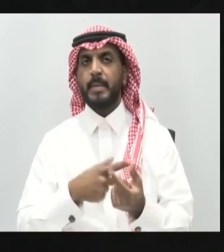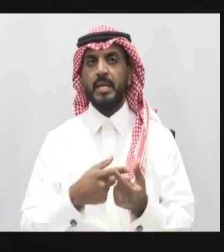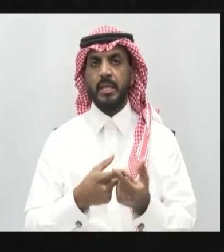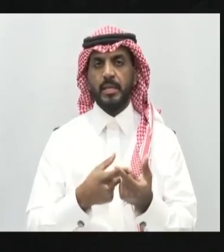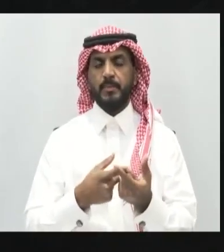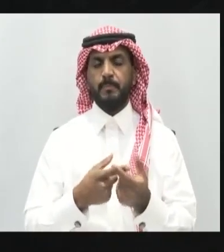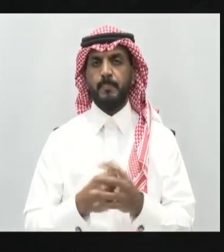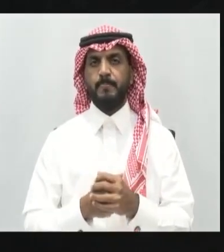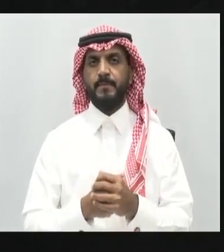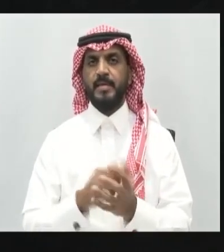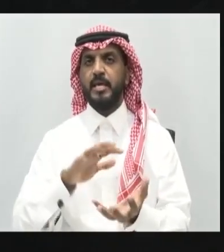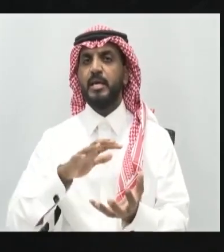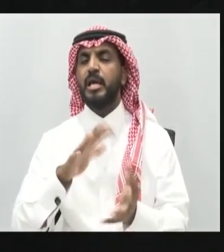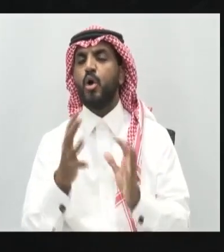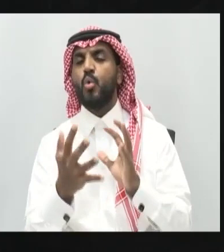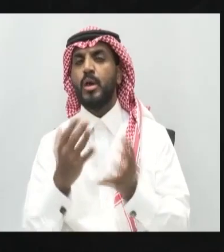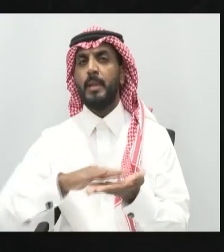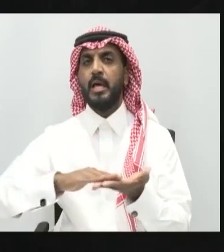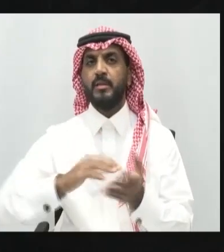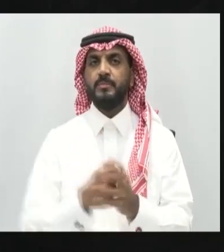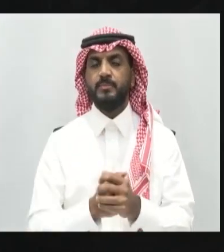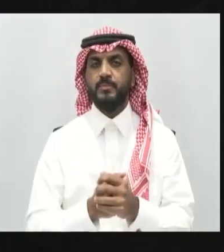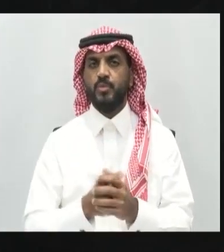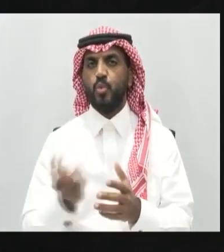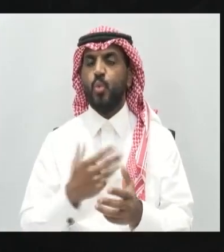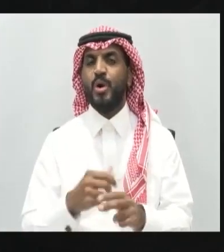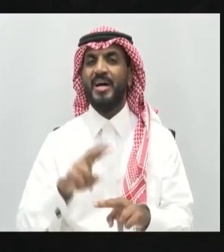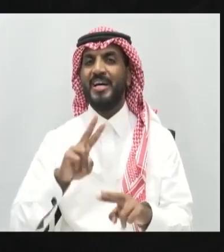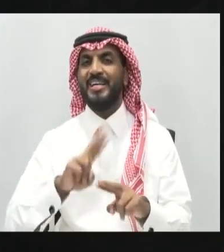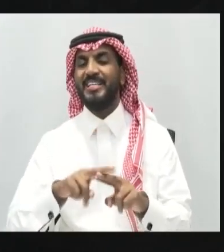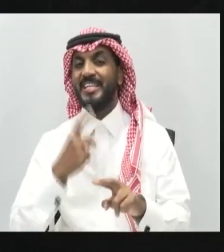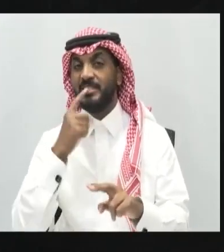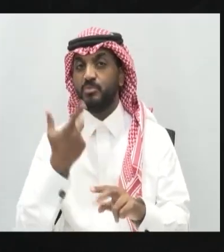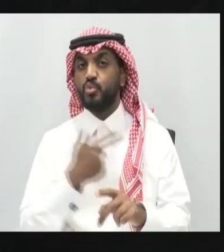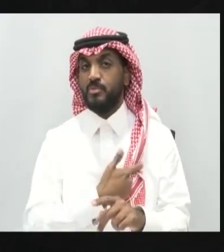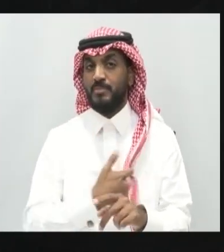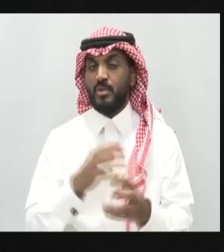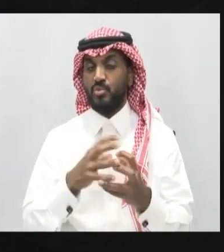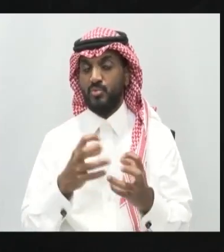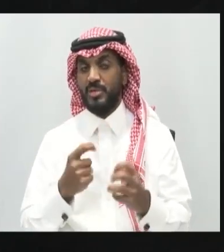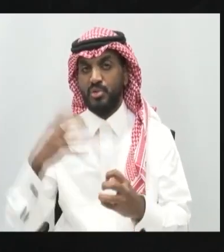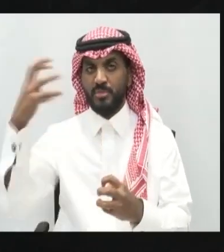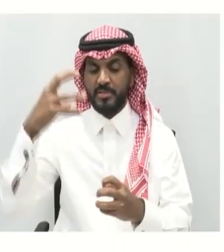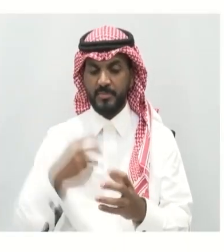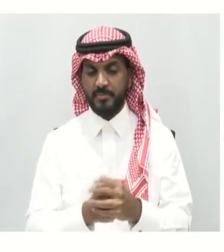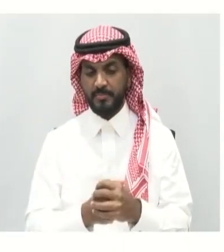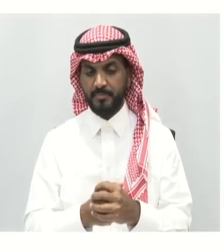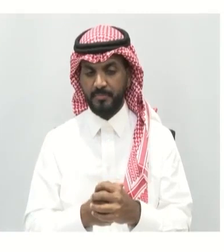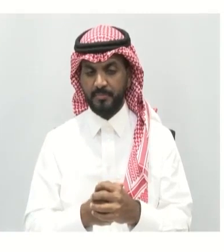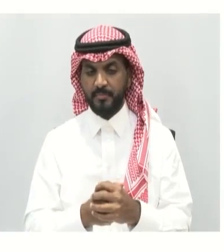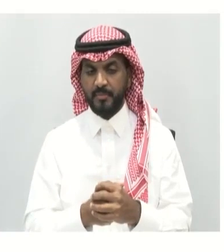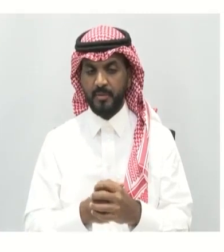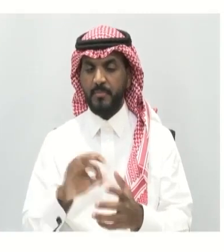بين كوكب الارض او الكوكب وبين النجم اللي هو الشمس عندنا طيب نسال سؤال يقول